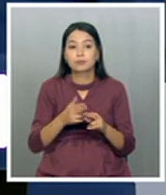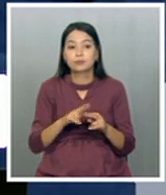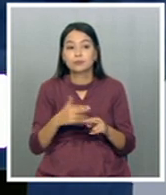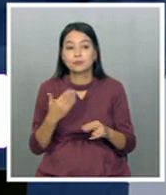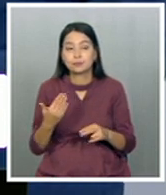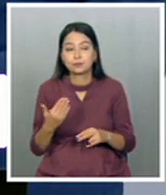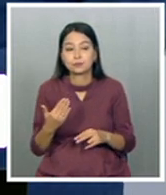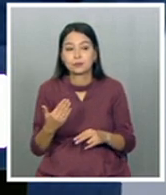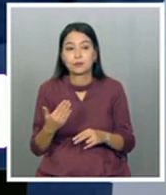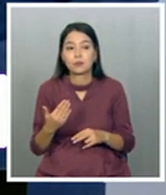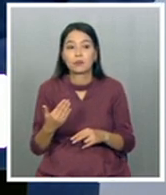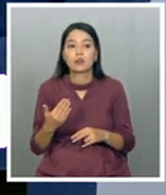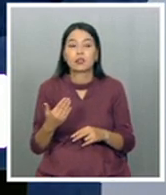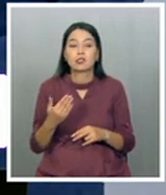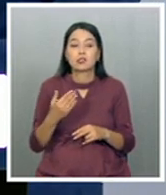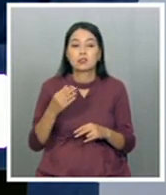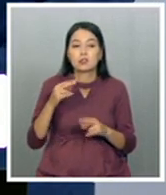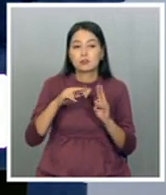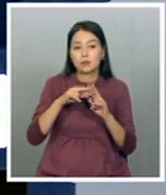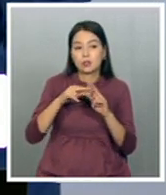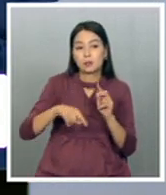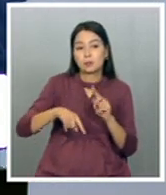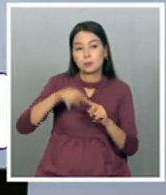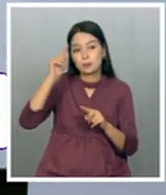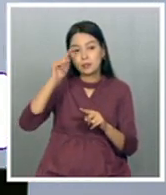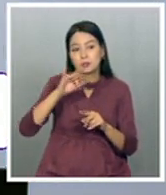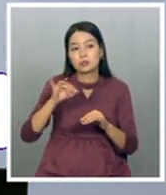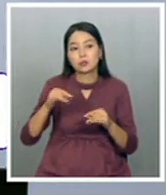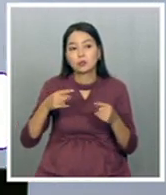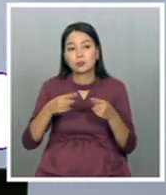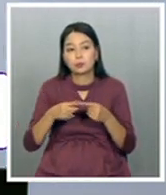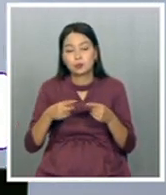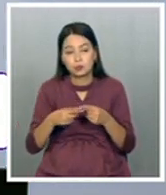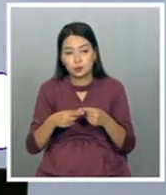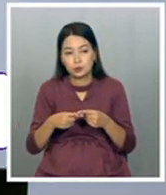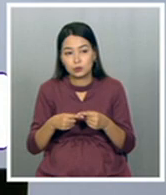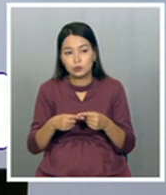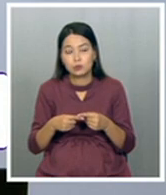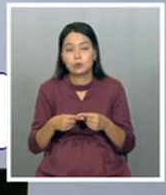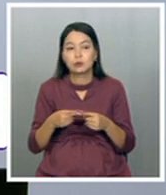шарықтау шегі. Ол яғни мына бұрышқа тең. Біздегі